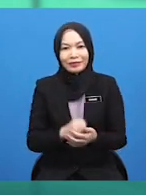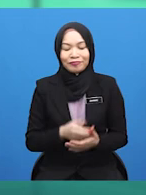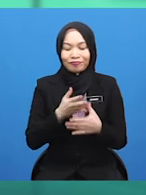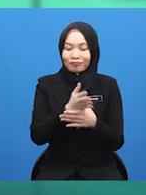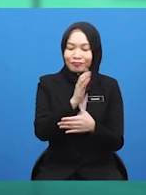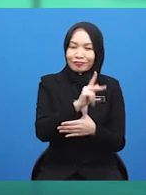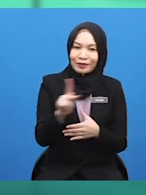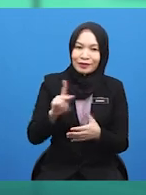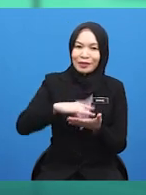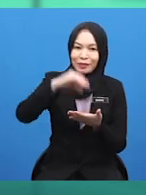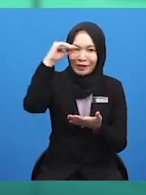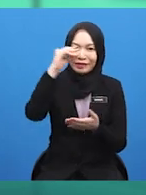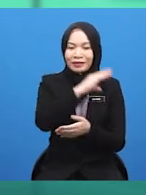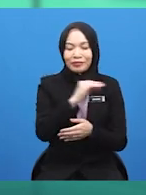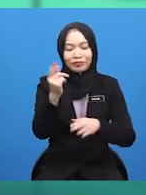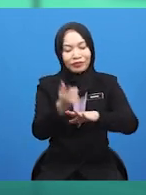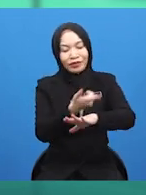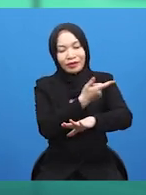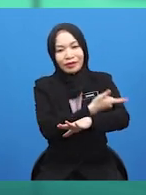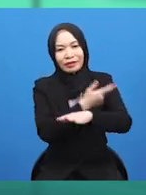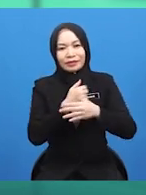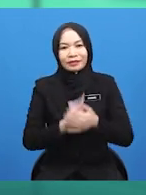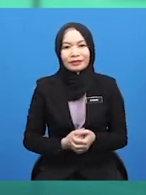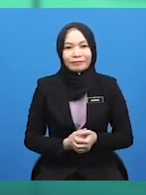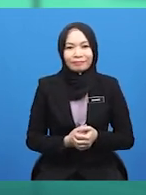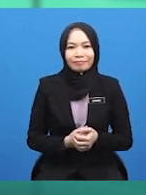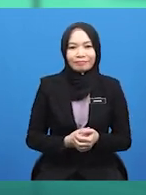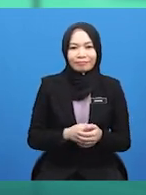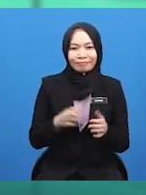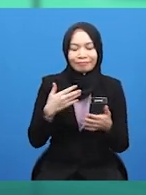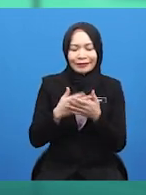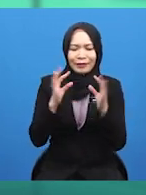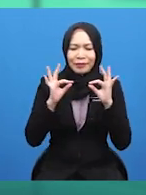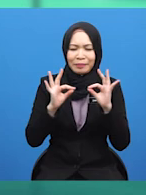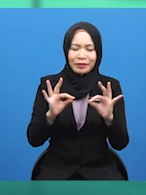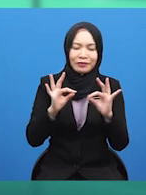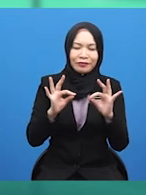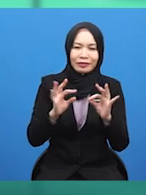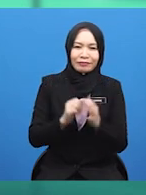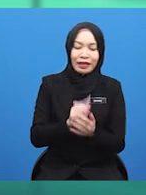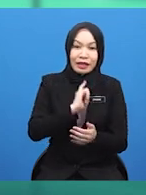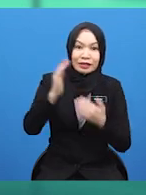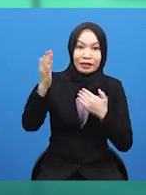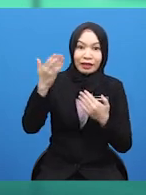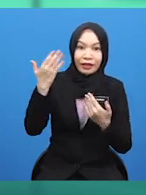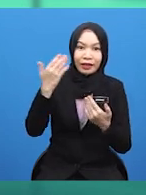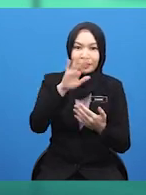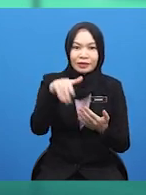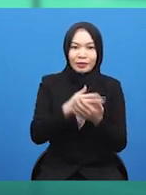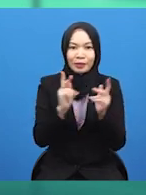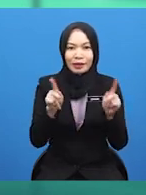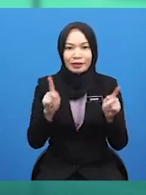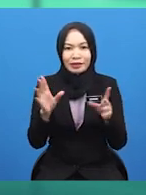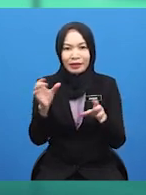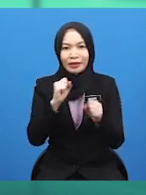teruskan belajar dan latih. Right practice makes perfect, insyaAllah. Dan kita harapkan supaya pelajar-pelajar akan